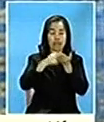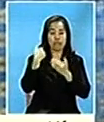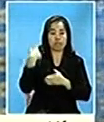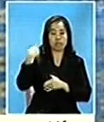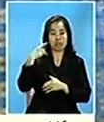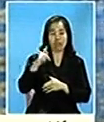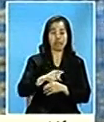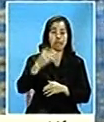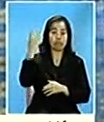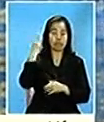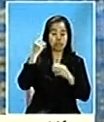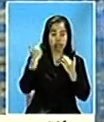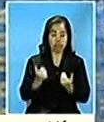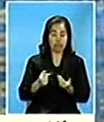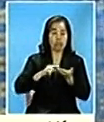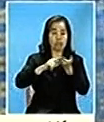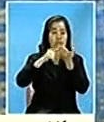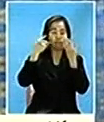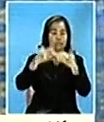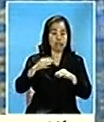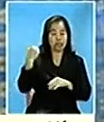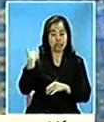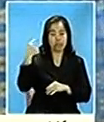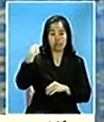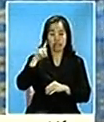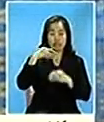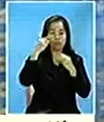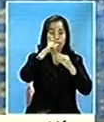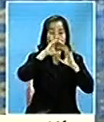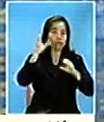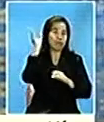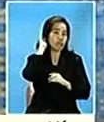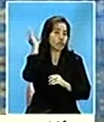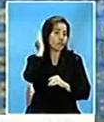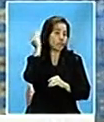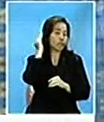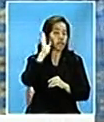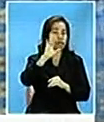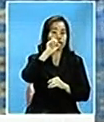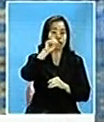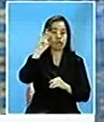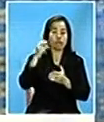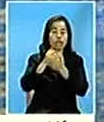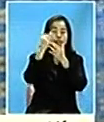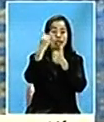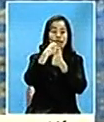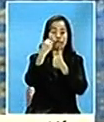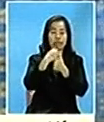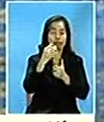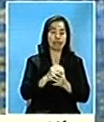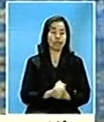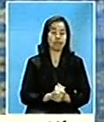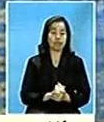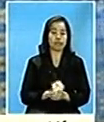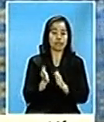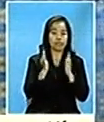ว่าเมื่อวานนี้และวันนี้ผมคิดว่ารัฐบาลน่าจะไปสดับตับฟังสิ่งที่เป็นประโยชน์เหล่านี้อีกประการหนึ่งครับ